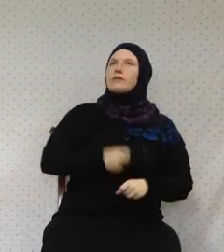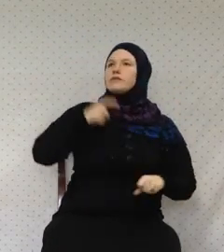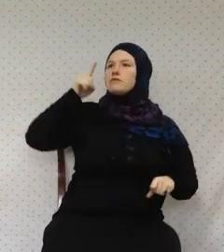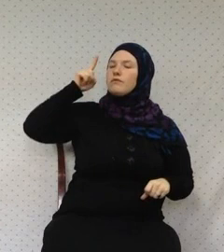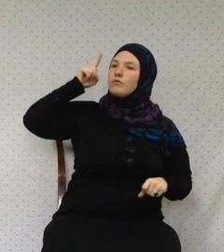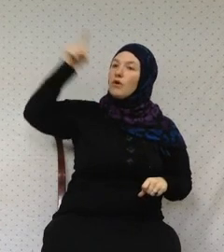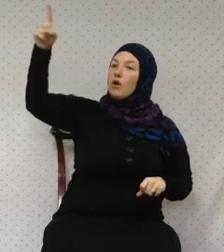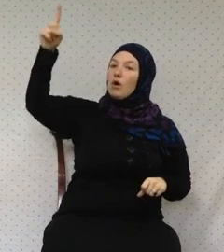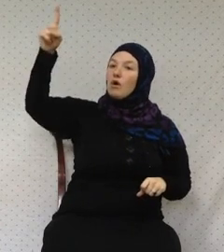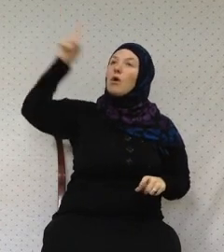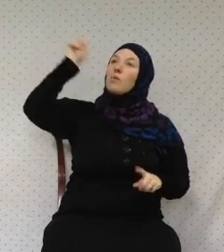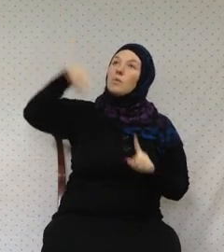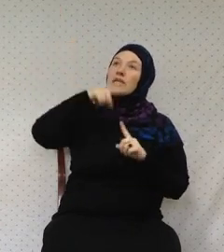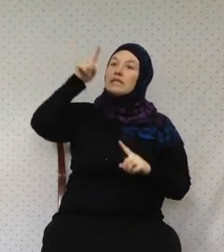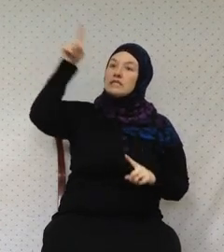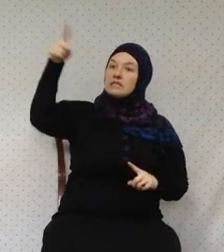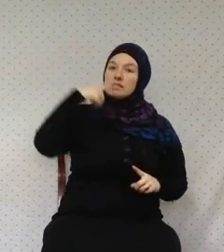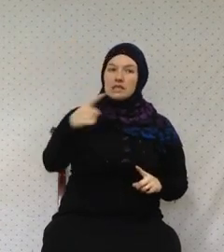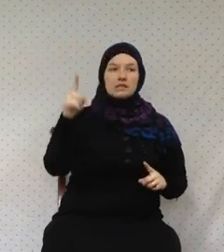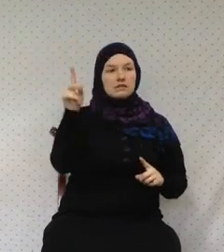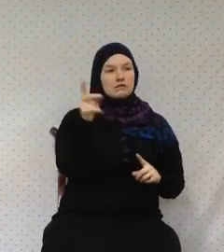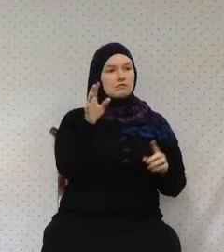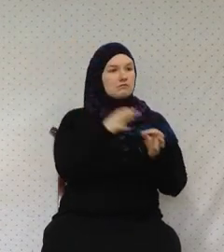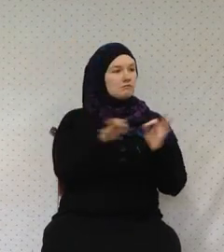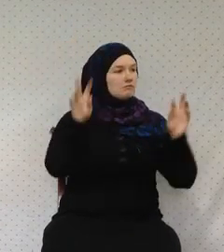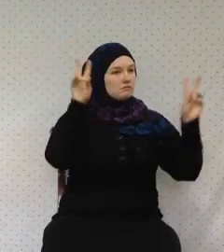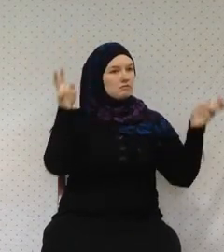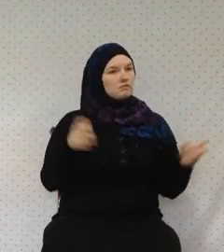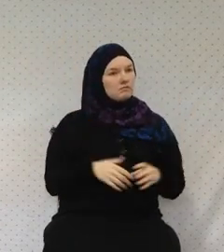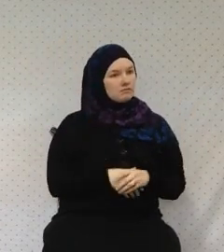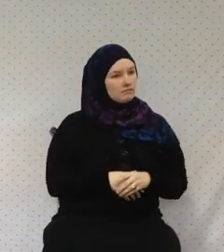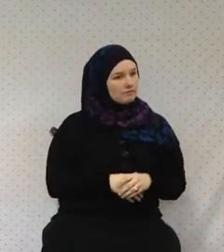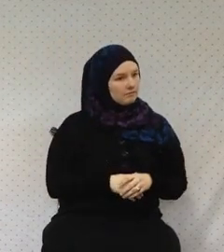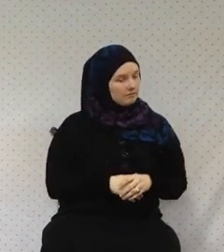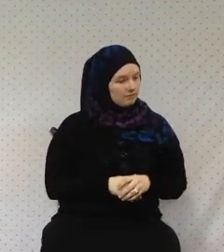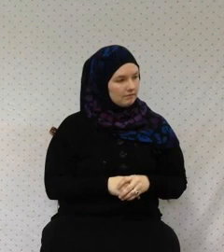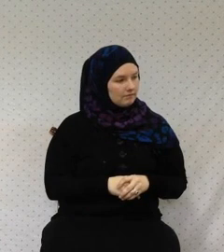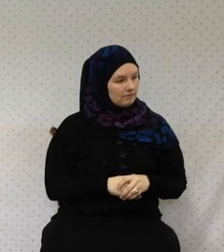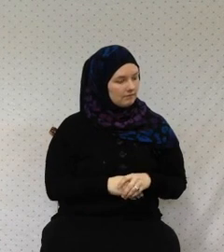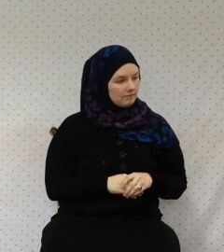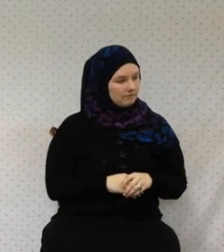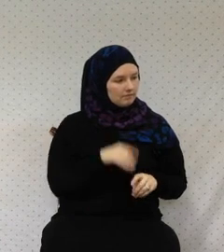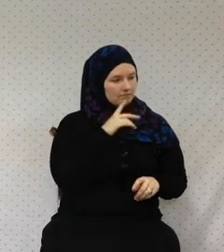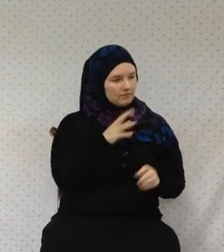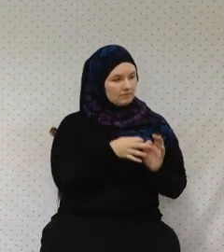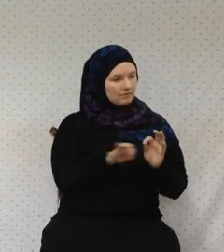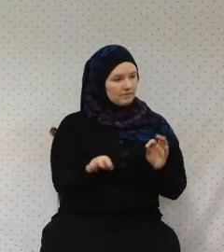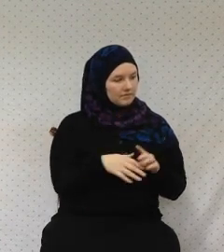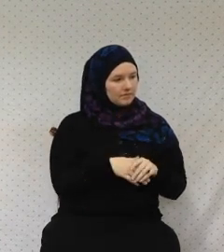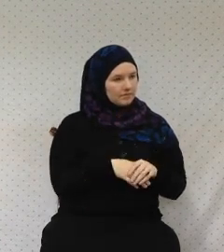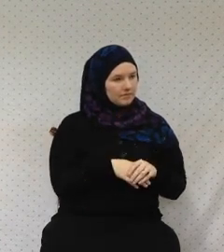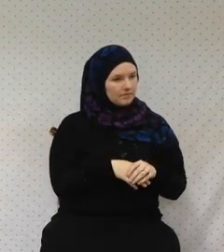Allah when he says, وَمَا أَنْفَقْتُمْ مِنْ شَيْءٍ فَهُوَ